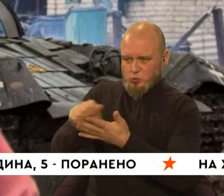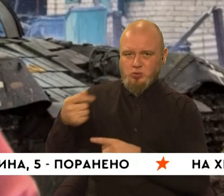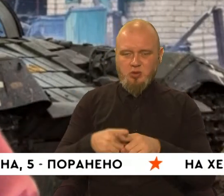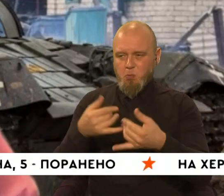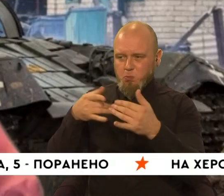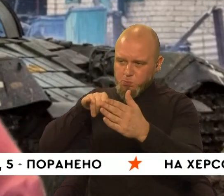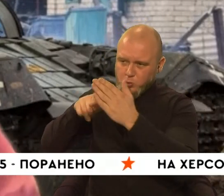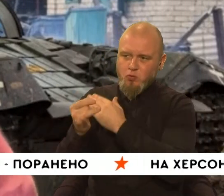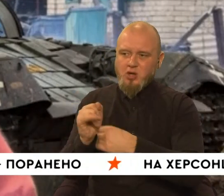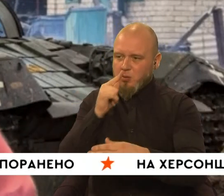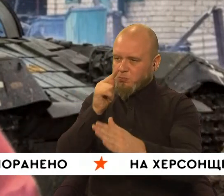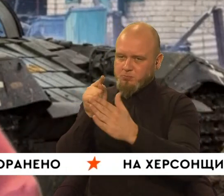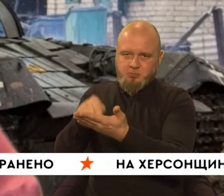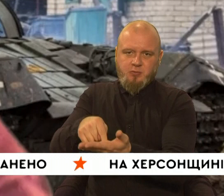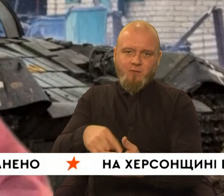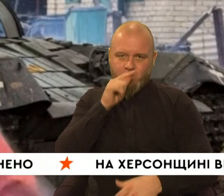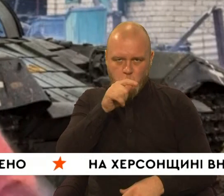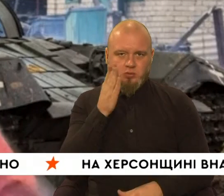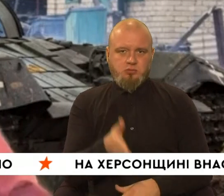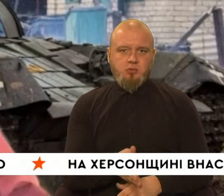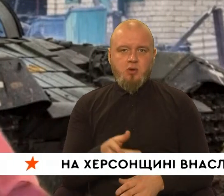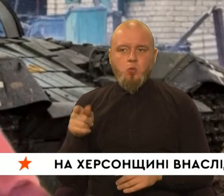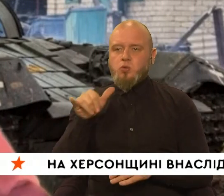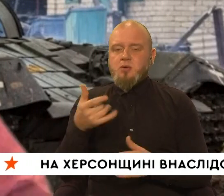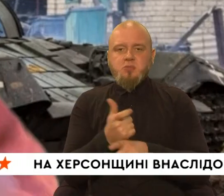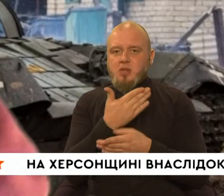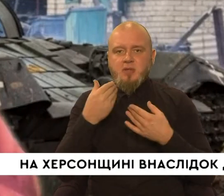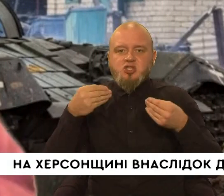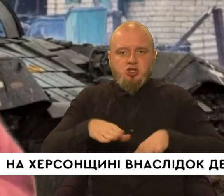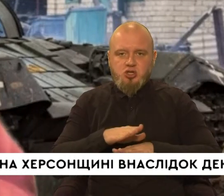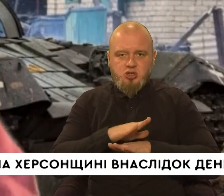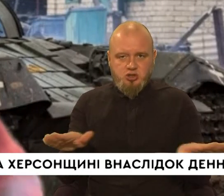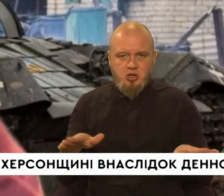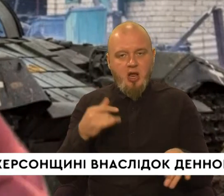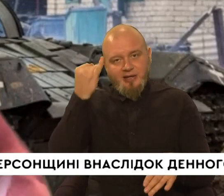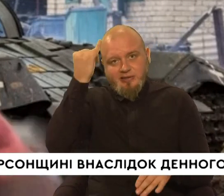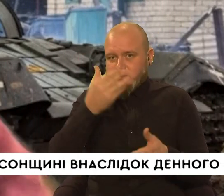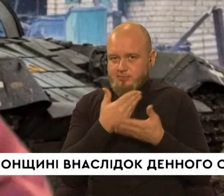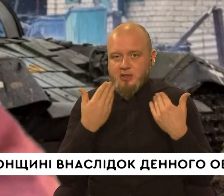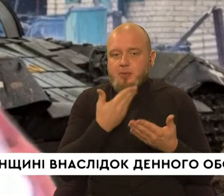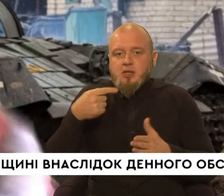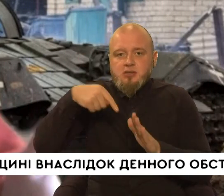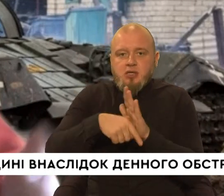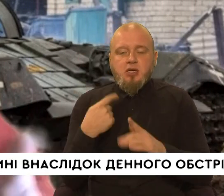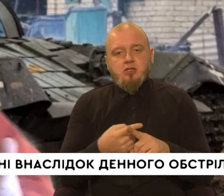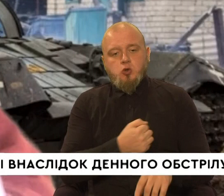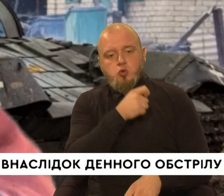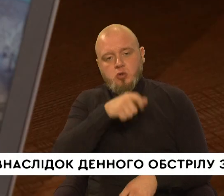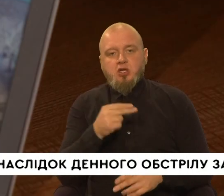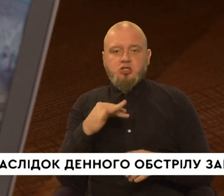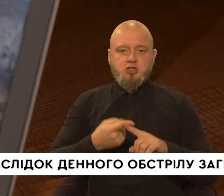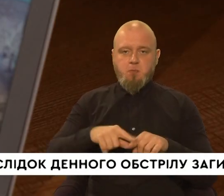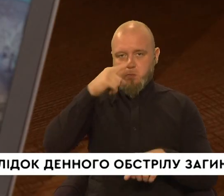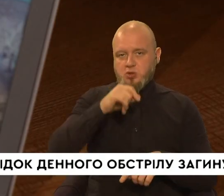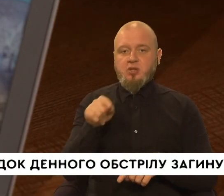прорвуть їх і просунуться в Луганськ. У них більше не залишилося ніяких рішень, жодних ідей. Немає значення, це солдат чи це